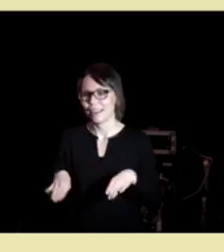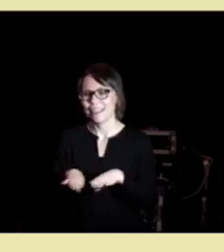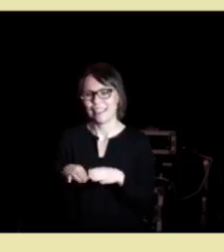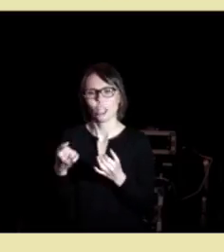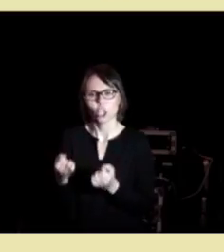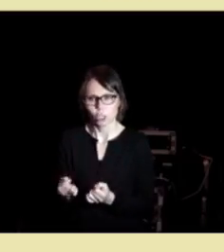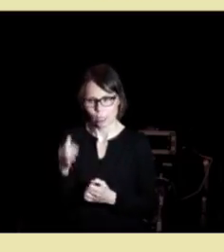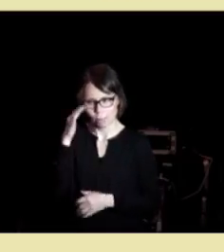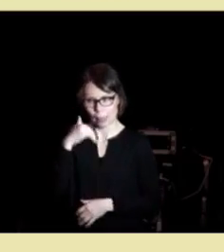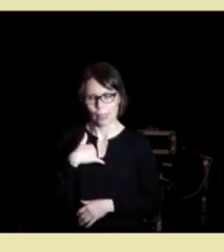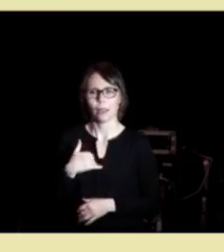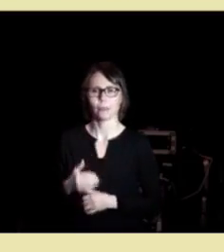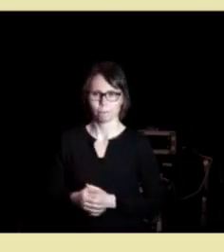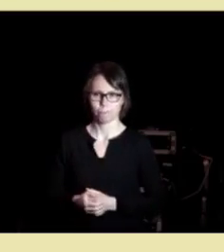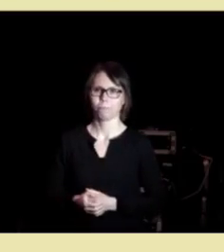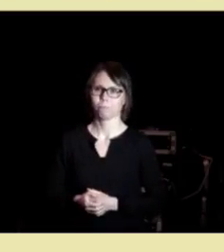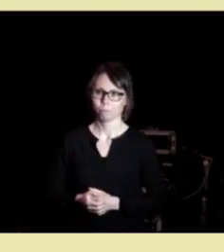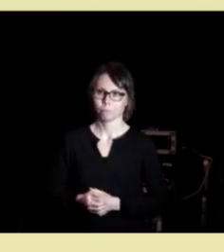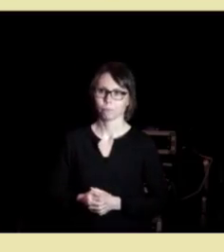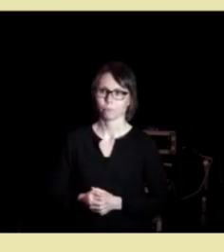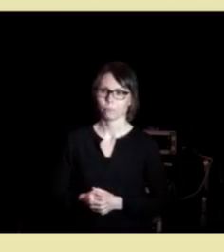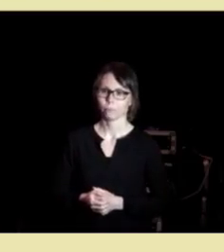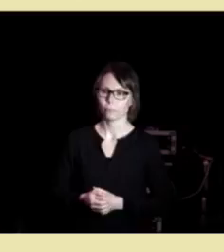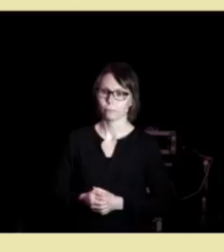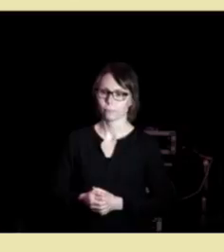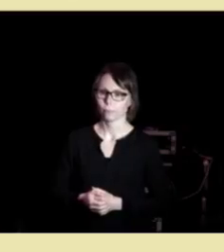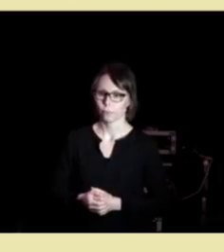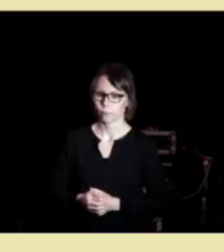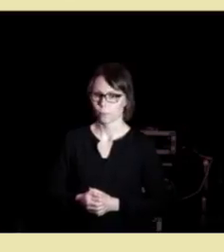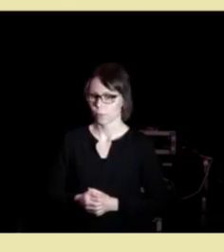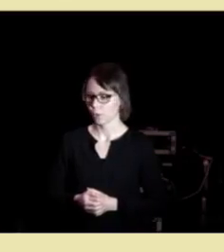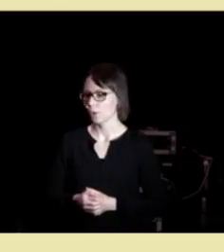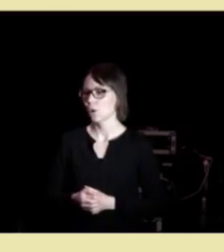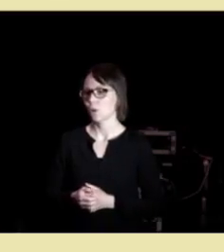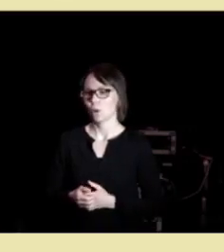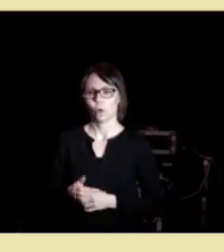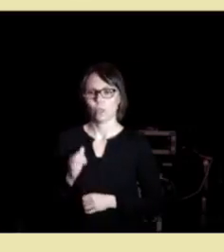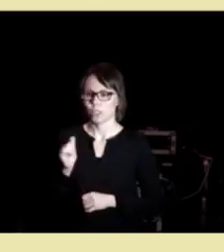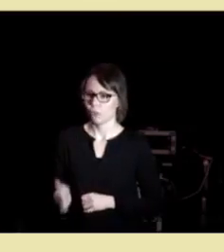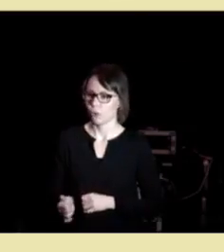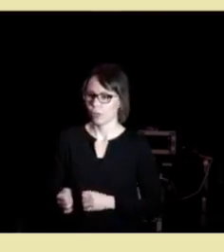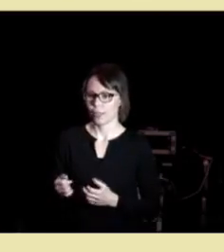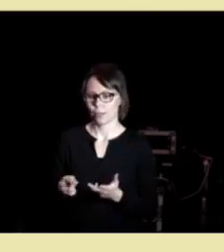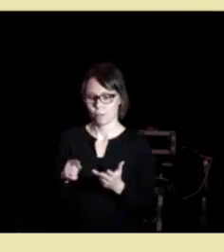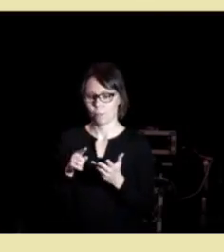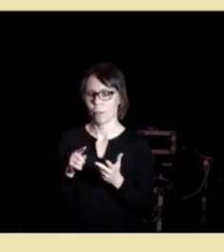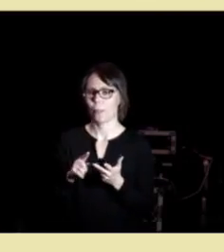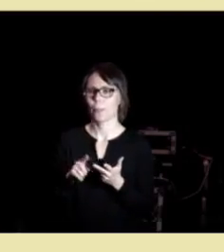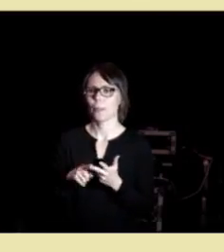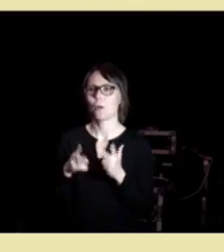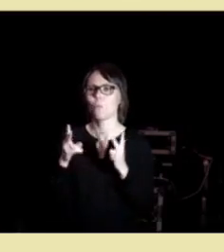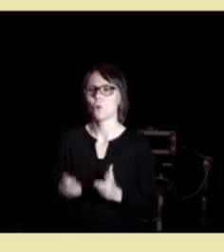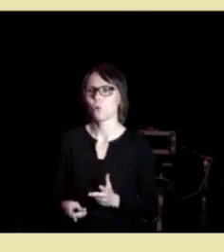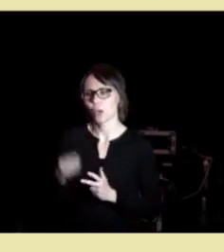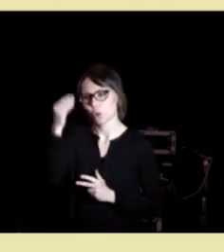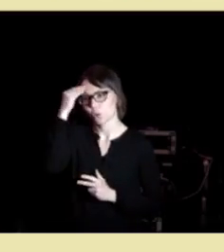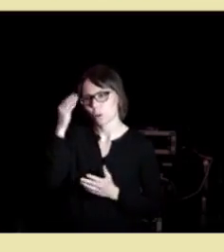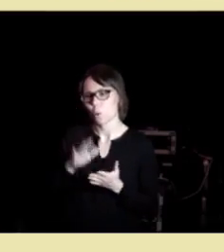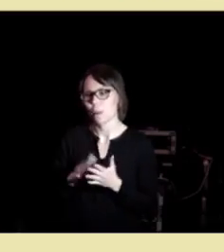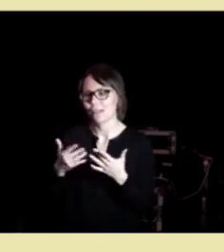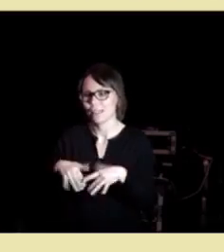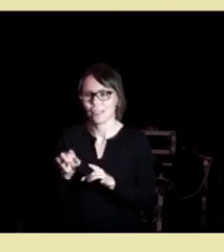tyngde. Og det er helt opplagt slik at det denne brukerkunnskapen og medvirkningen